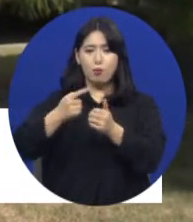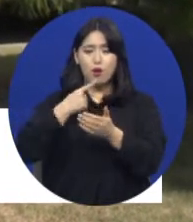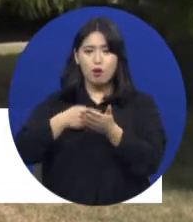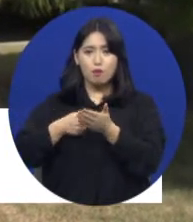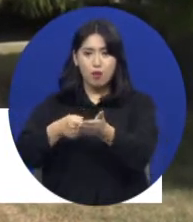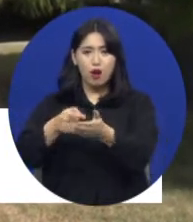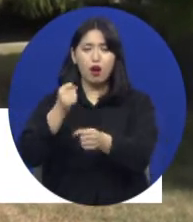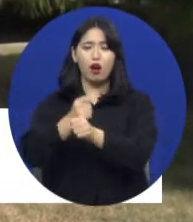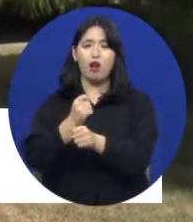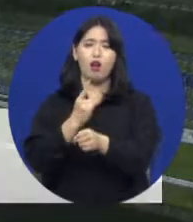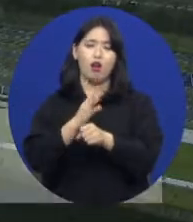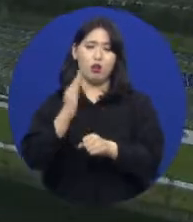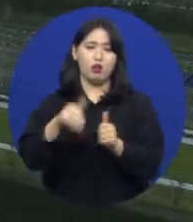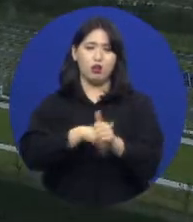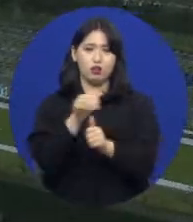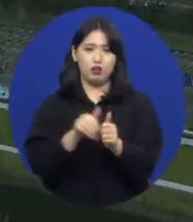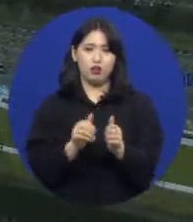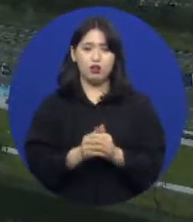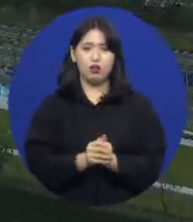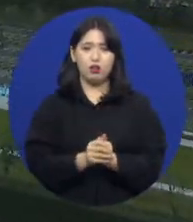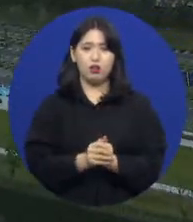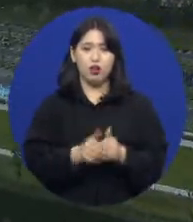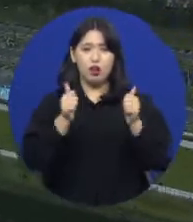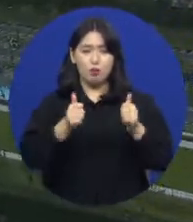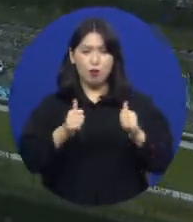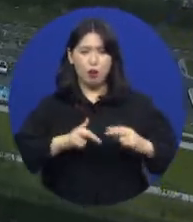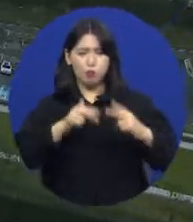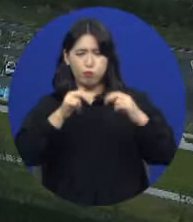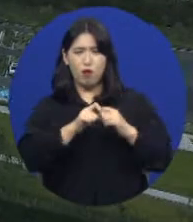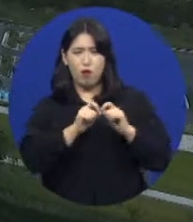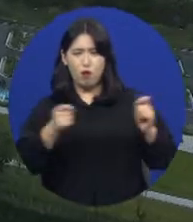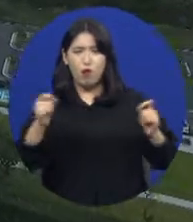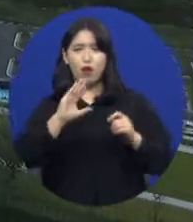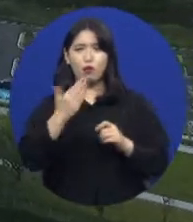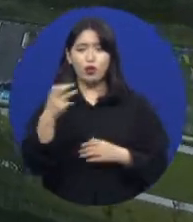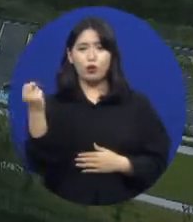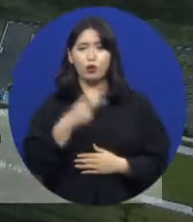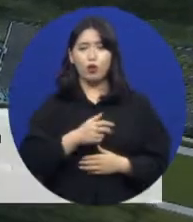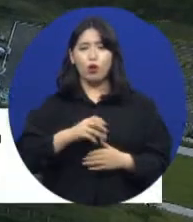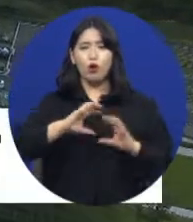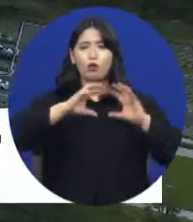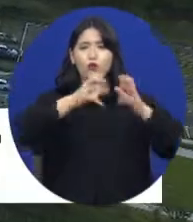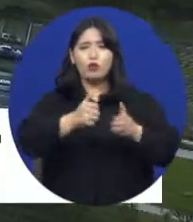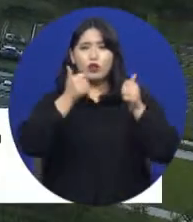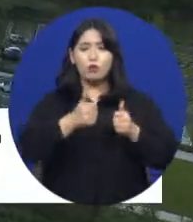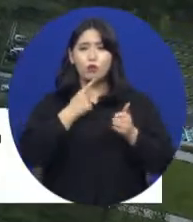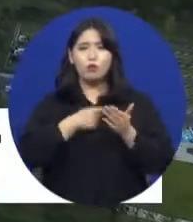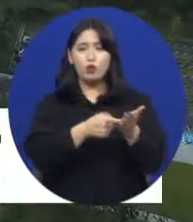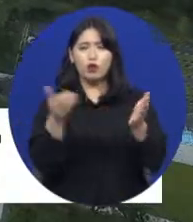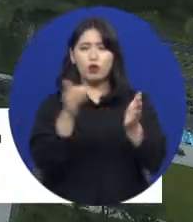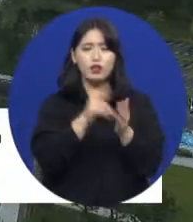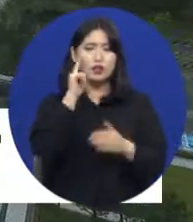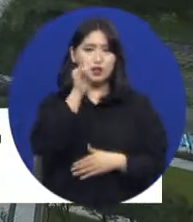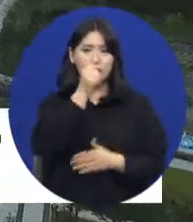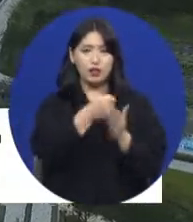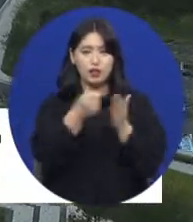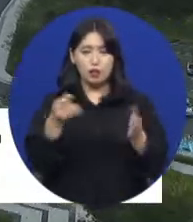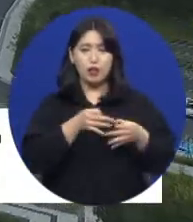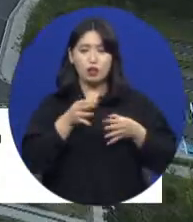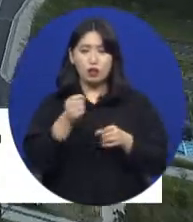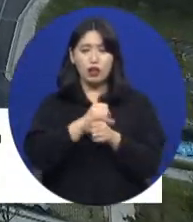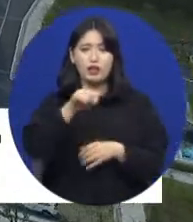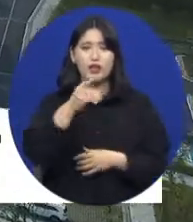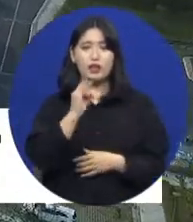판단을 받으러 갈 수밖에 없는 것이거든요. 법적 공방 장기화와 국제 소송전까지 예고되면서 사업 투자를 유치한